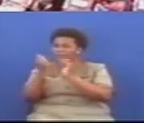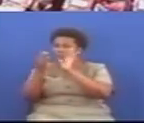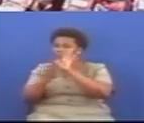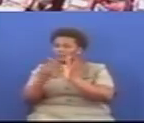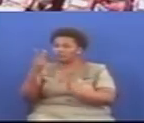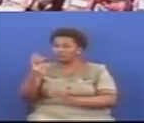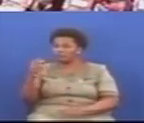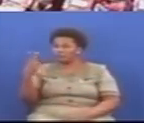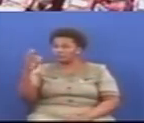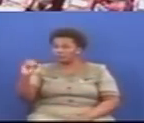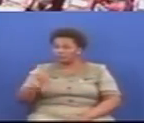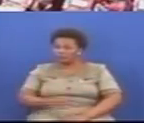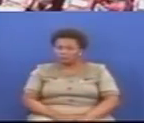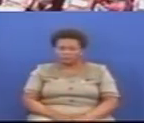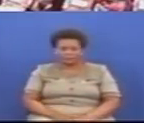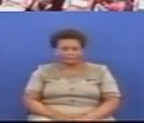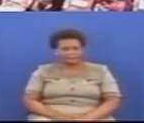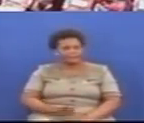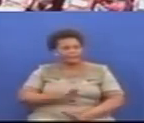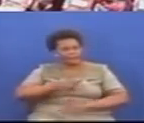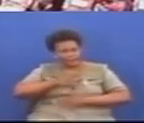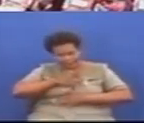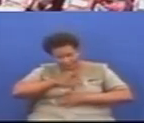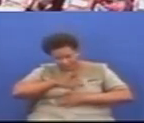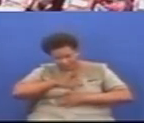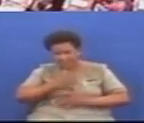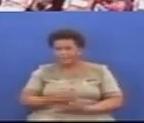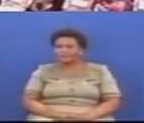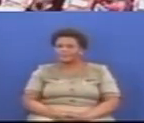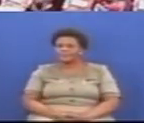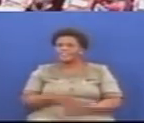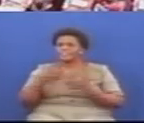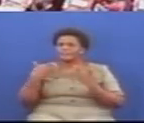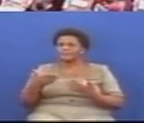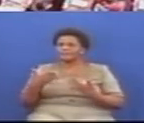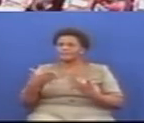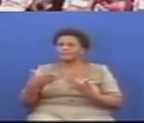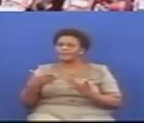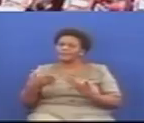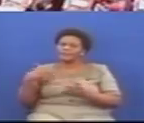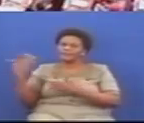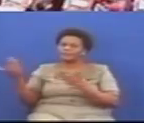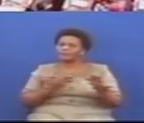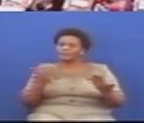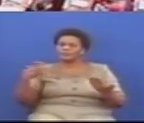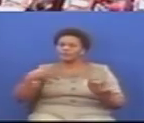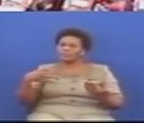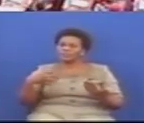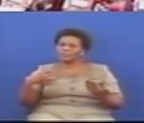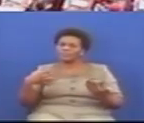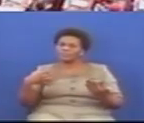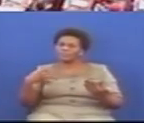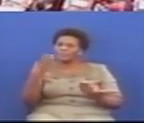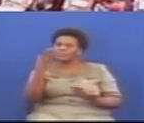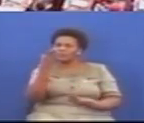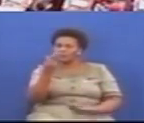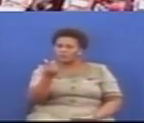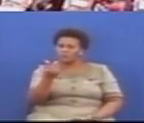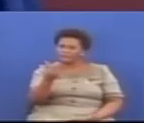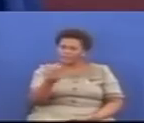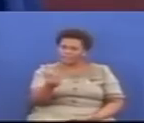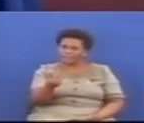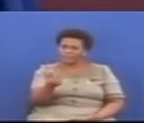2019-2020. Asante sana. Naomba sana nimuite Mheshimiwa Waziri wa Fedha na Mipango, Mheshimiwa Dr.